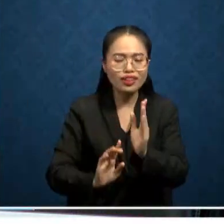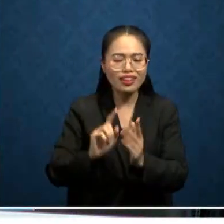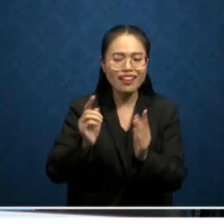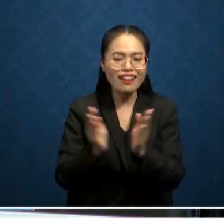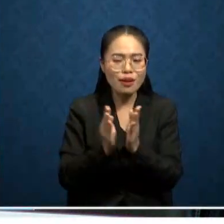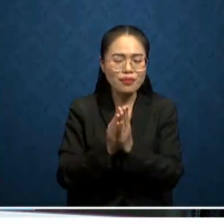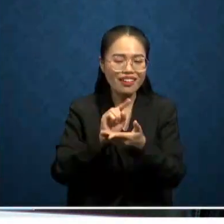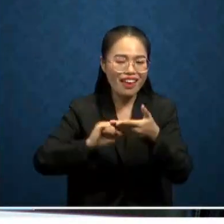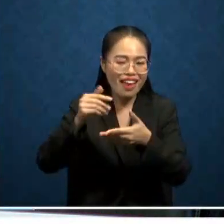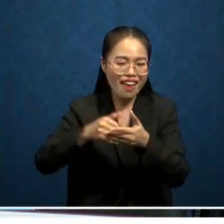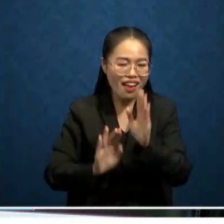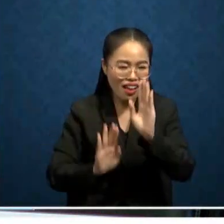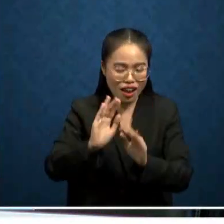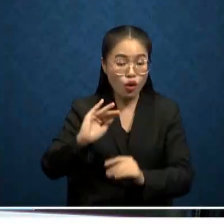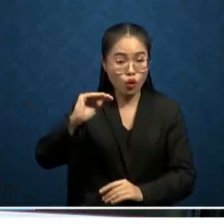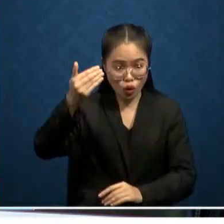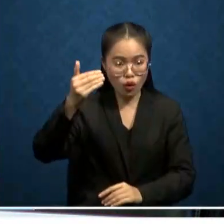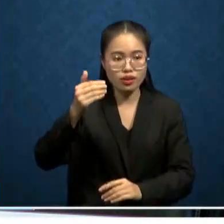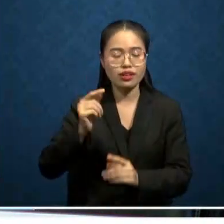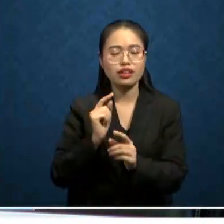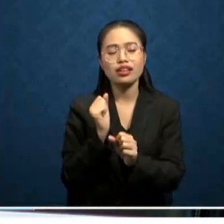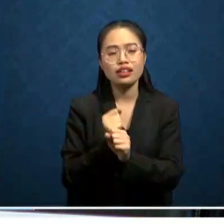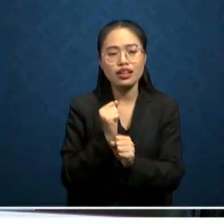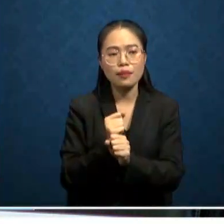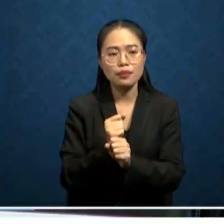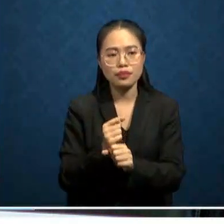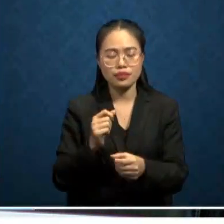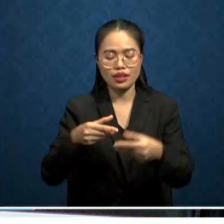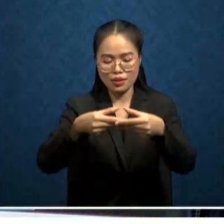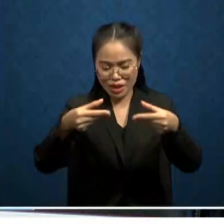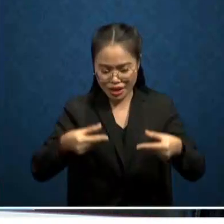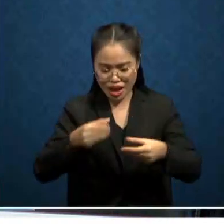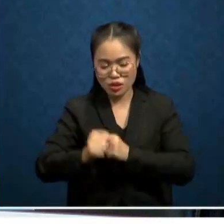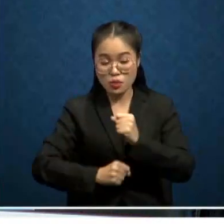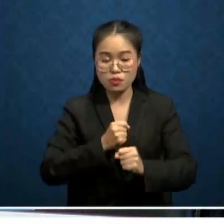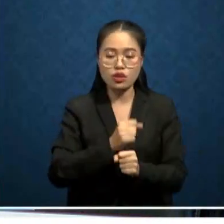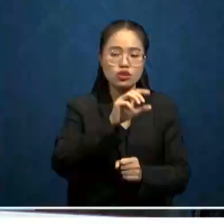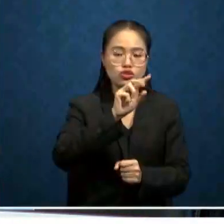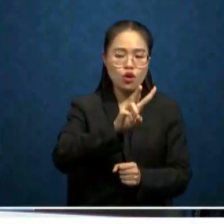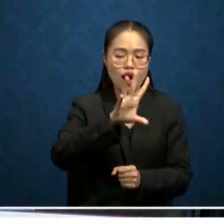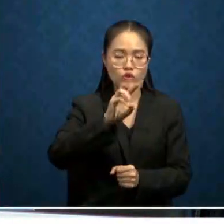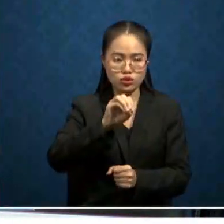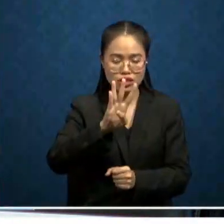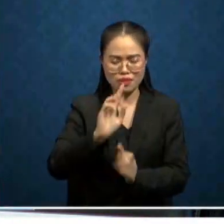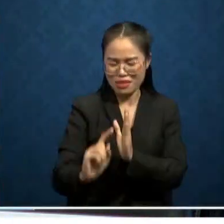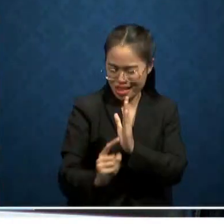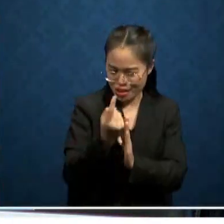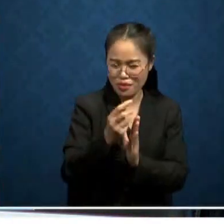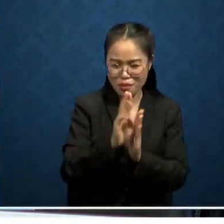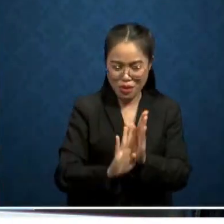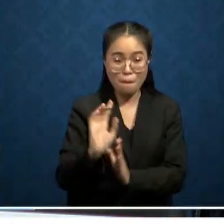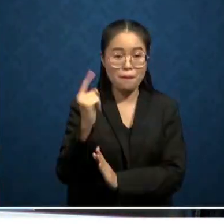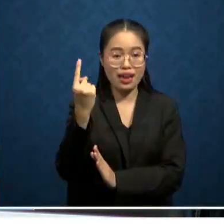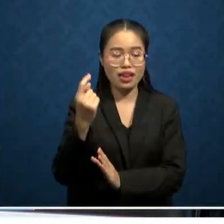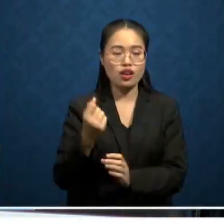30กันยายน 63เป็นต้นไปนะนะครับในannual Reportปี 64เนี่ยเป็นปีแรกที่เริ่มใช้ระเบียบใหม่แล้วก็เริ่มกระจาย